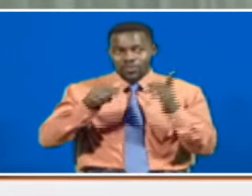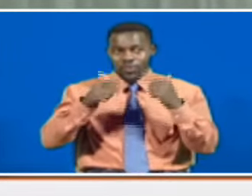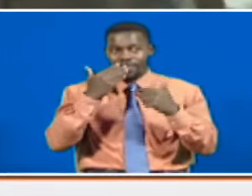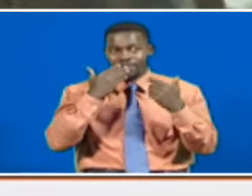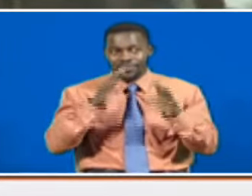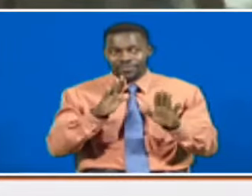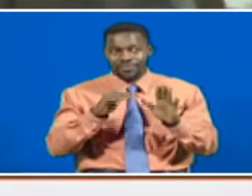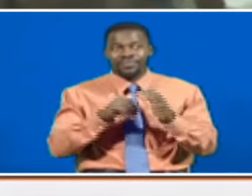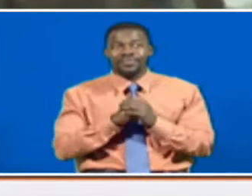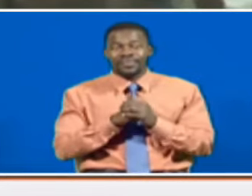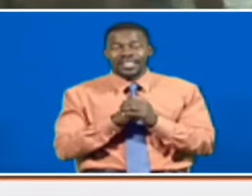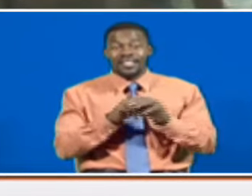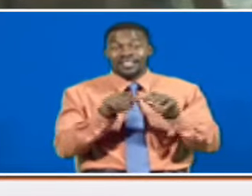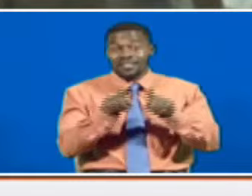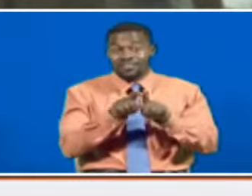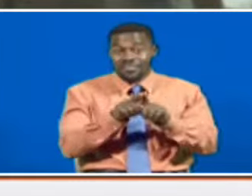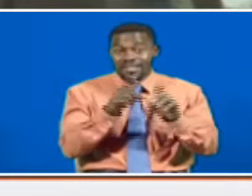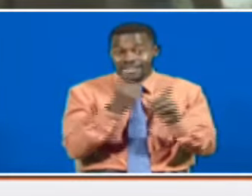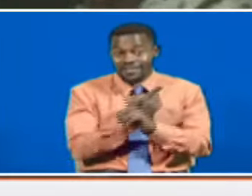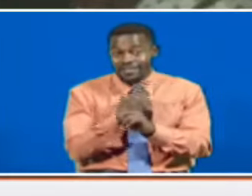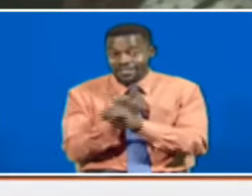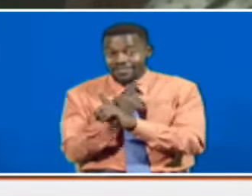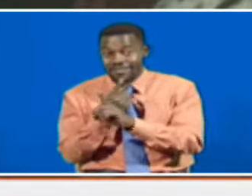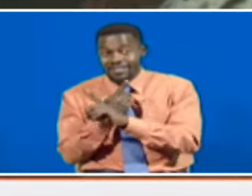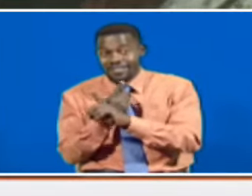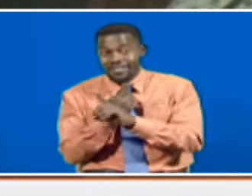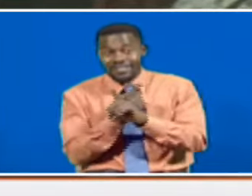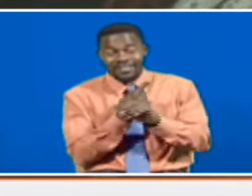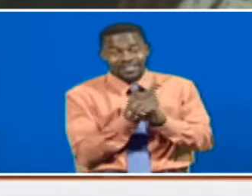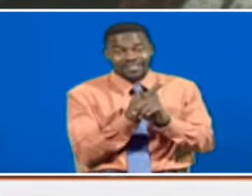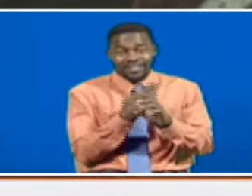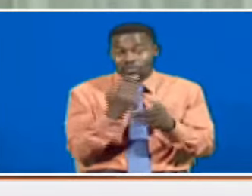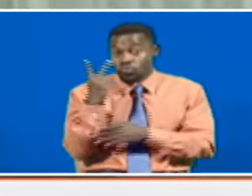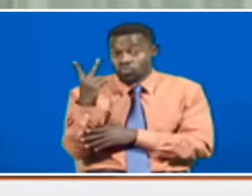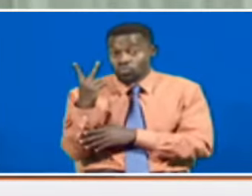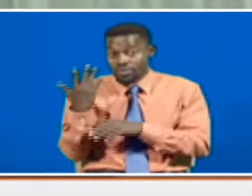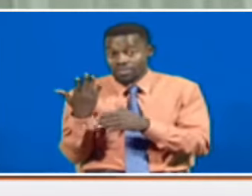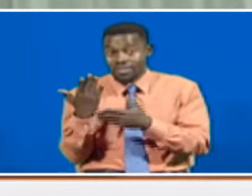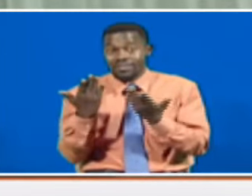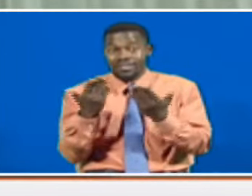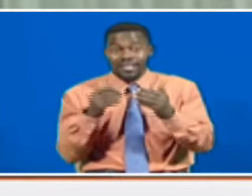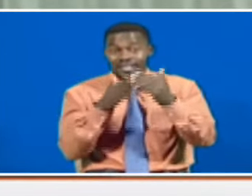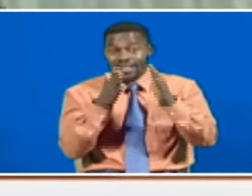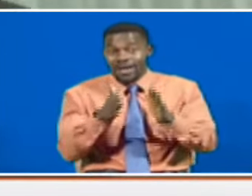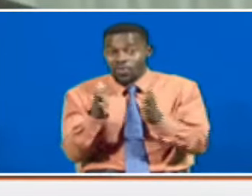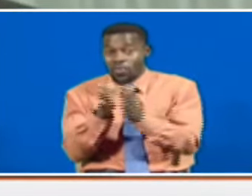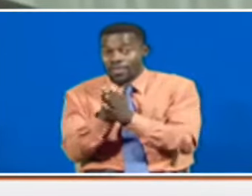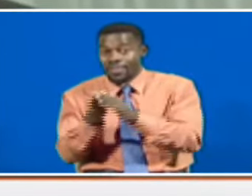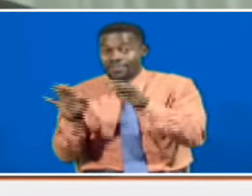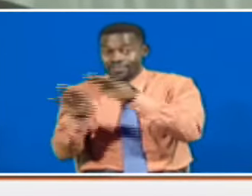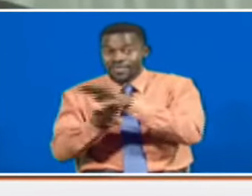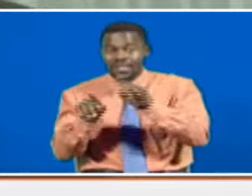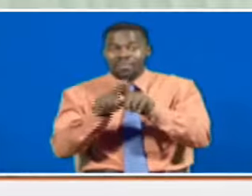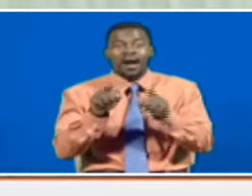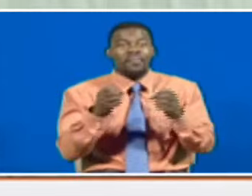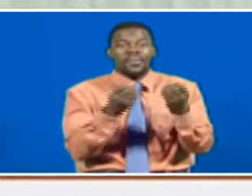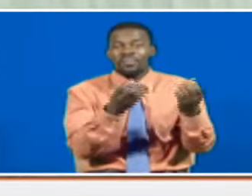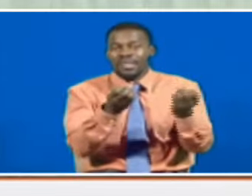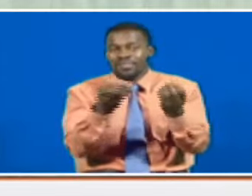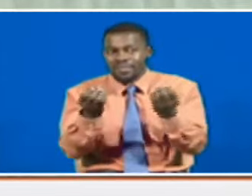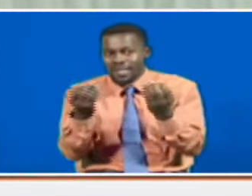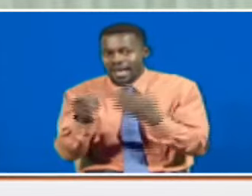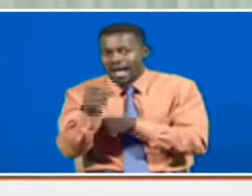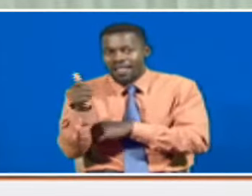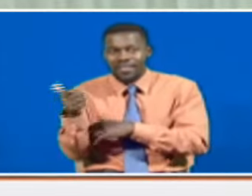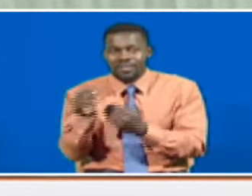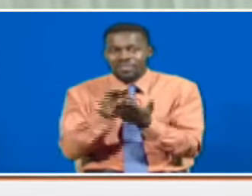Wakili Mwaura Kabata akiapishwa kama naibu rais wa baraza hilo, pamoja na wanachama wengine wapya ambao wanachukua usukani kutoka kwa